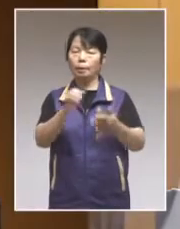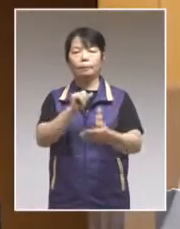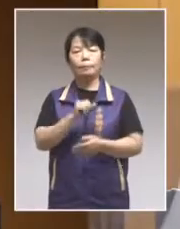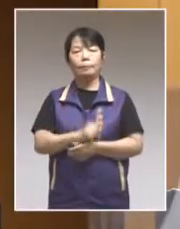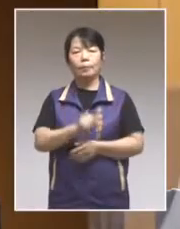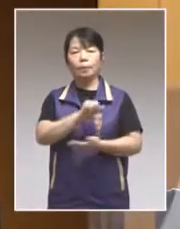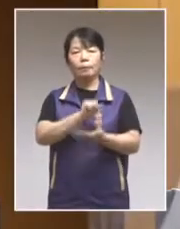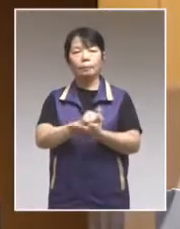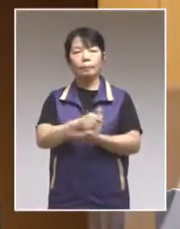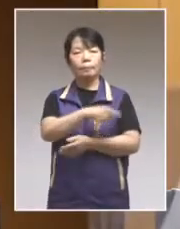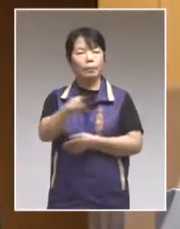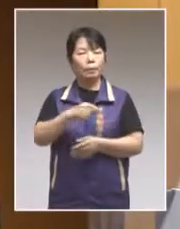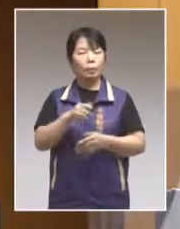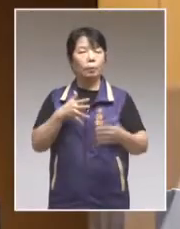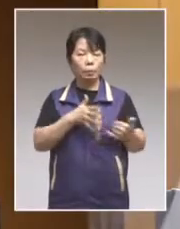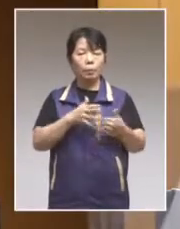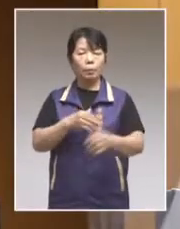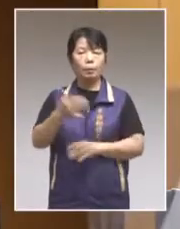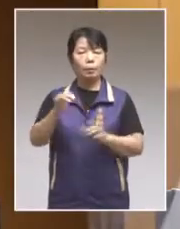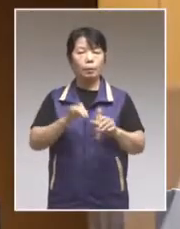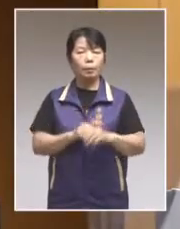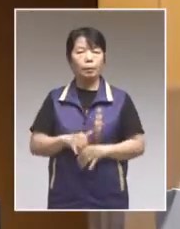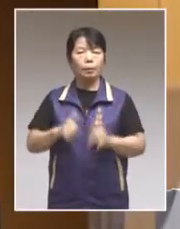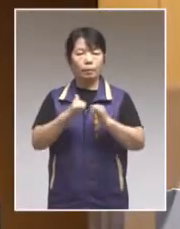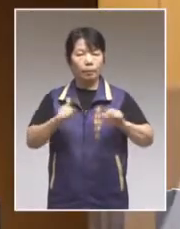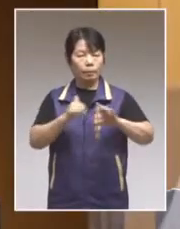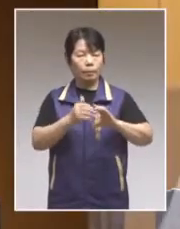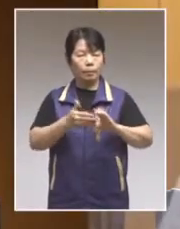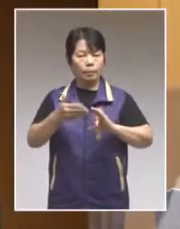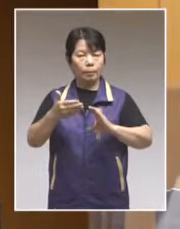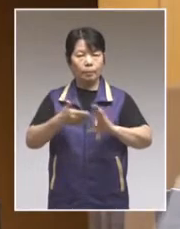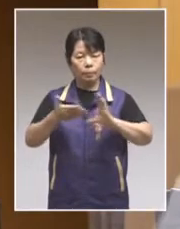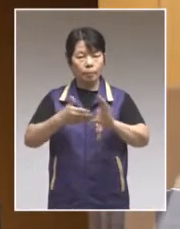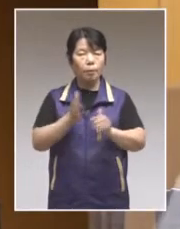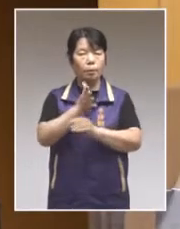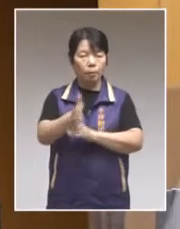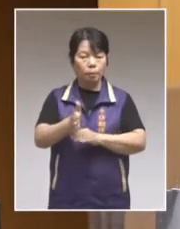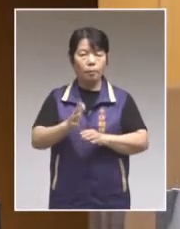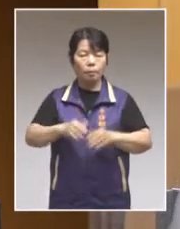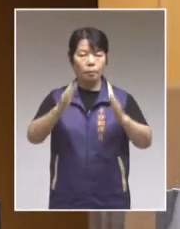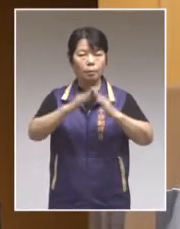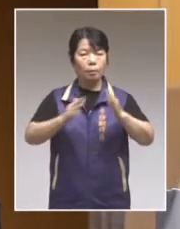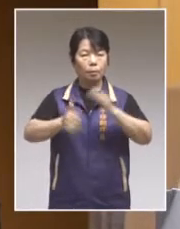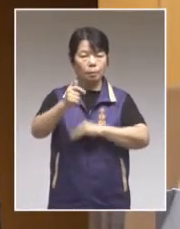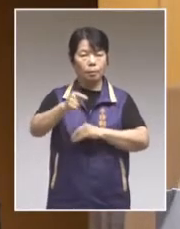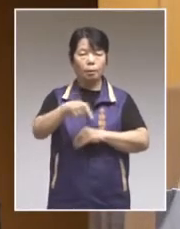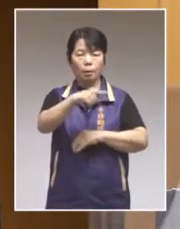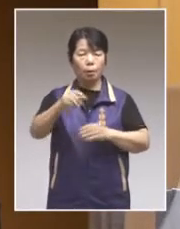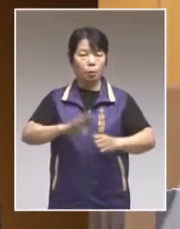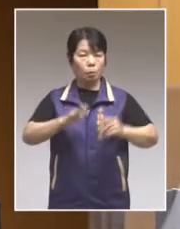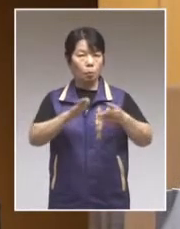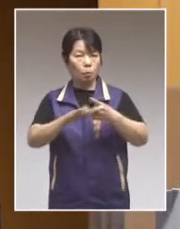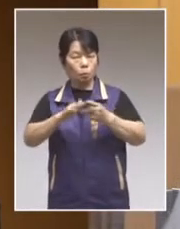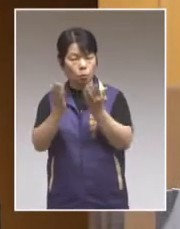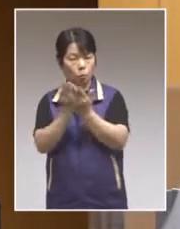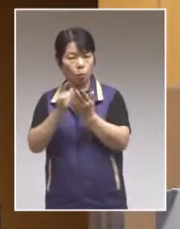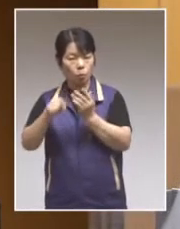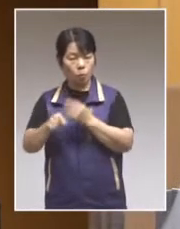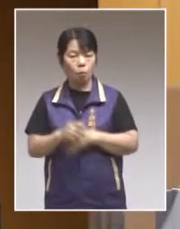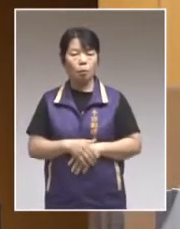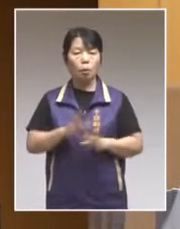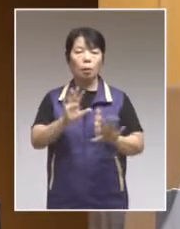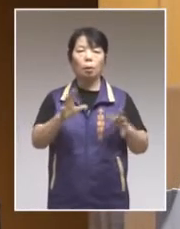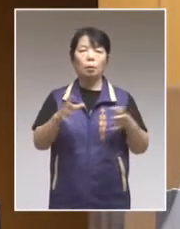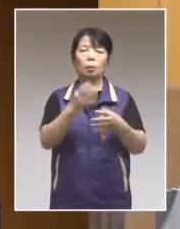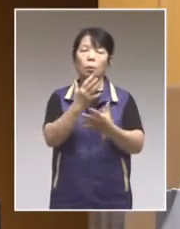哈，那首先是民事。您是想要请教哈，那有家长提出说，他们在读国小的孩子传出同学前几